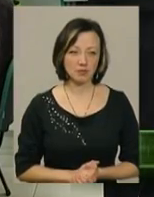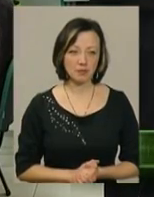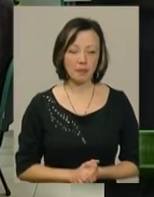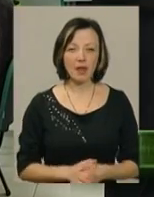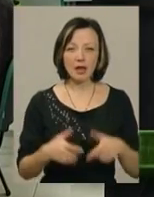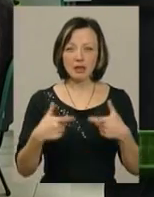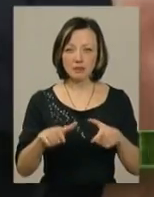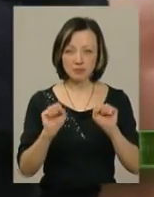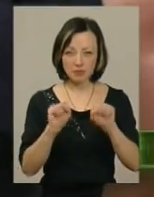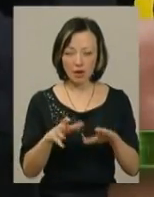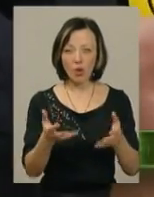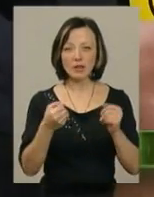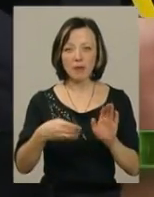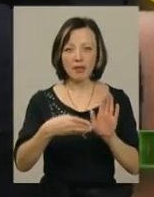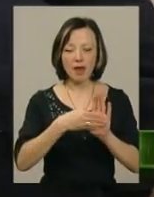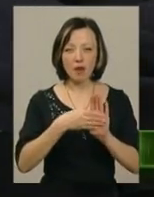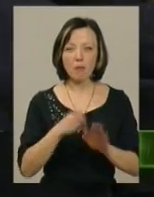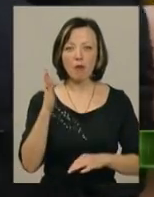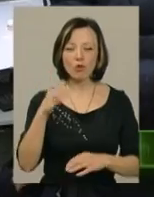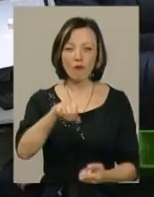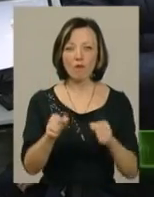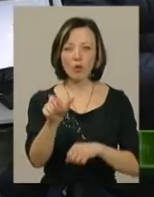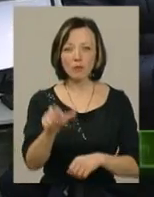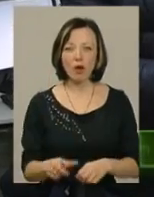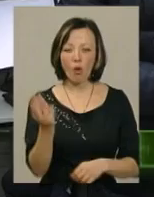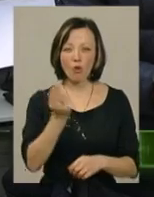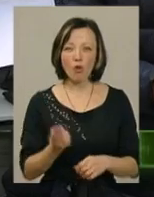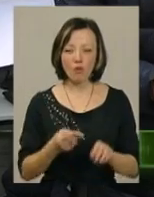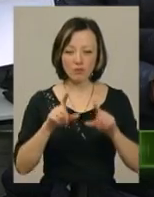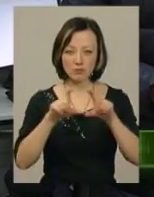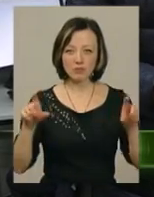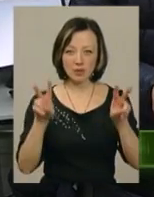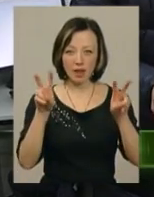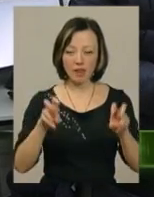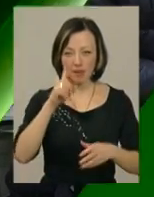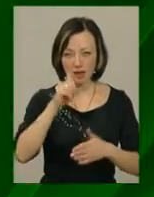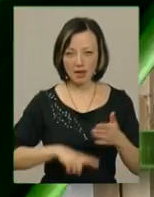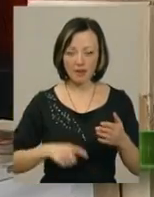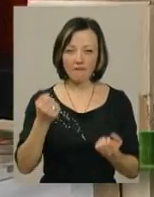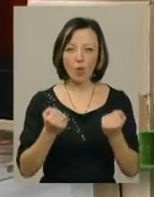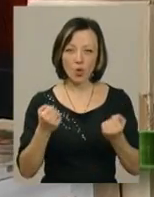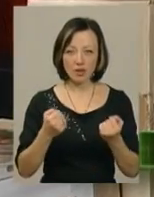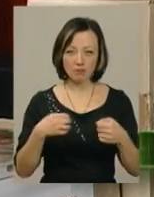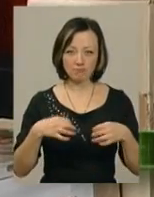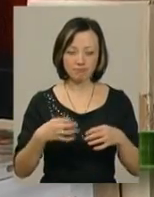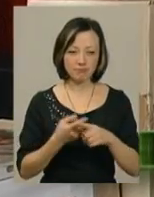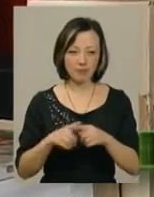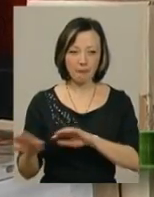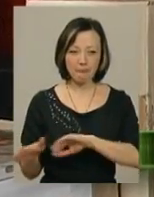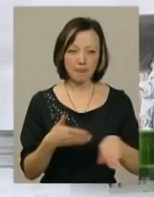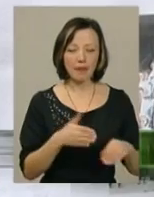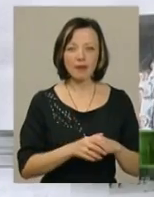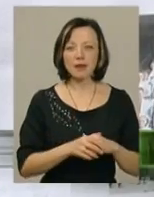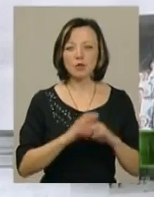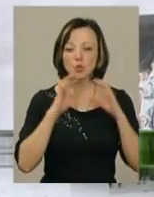Склав іспит, отримай наліпку. Майбутні водії одержали кольорові стікери «За кермом надійний водій». Сувеніри, обереги і